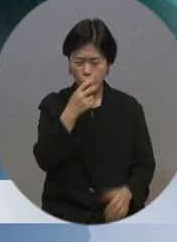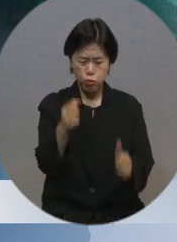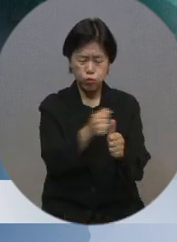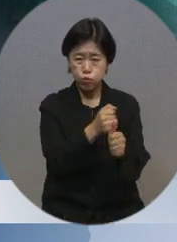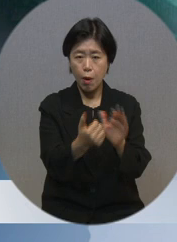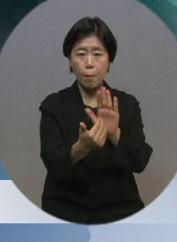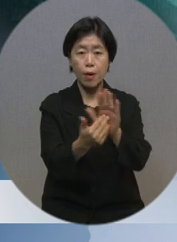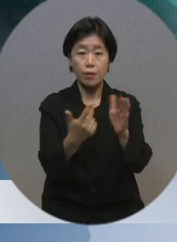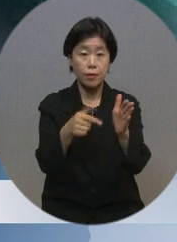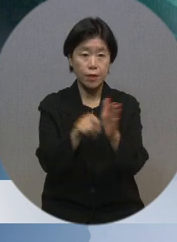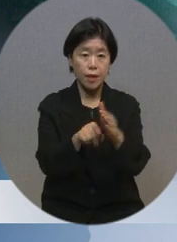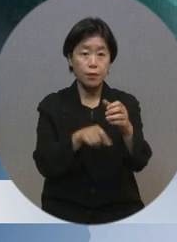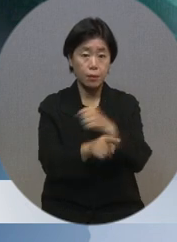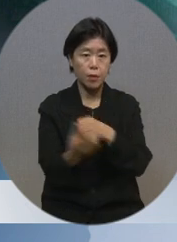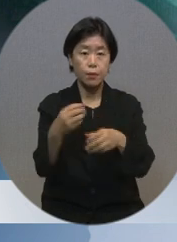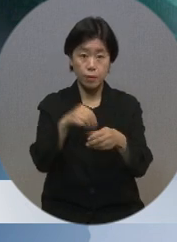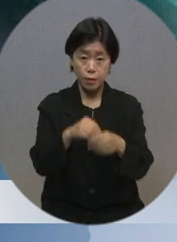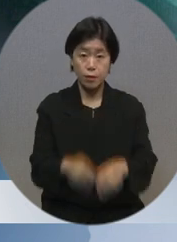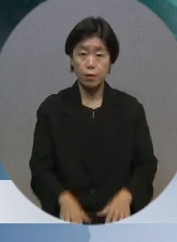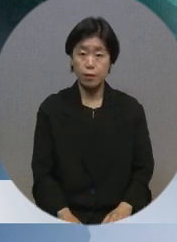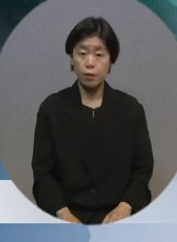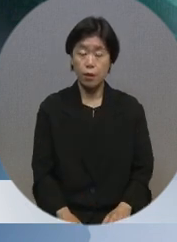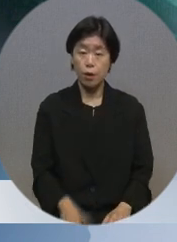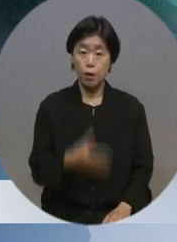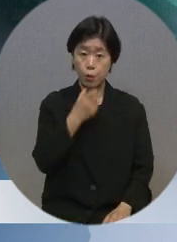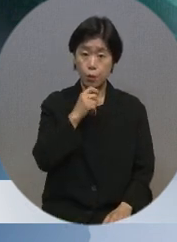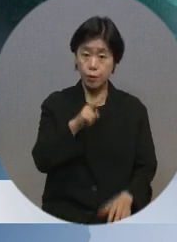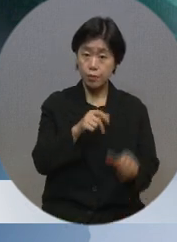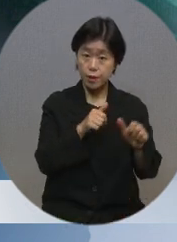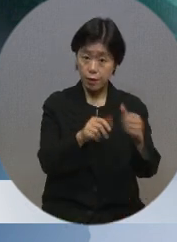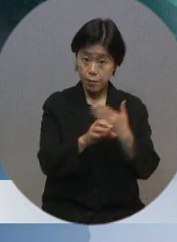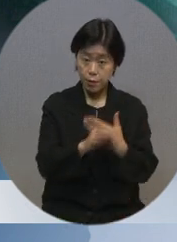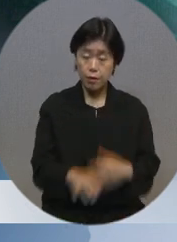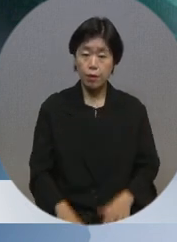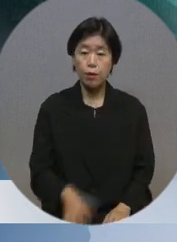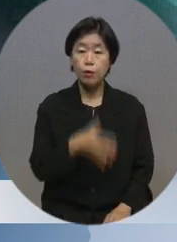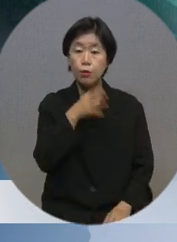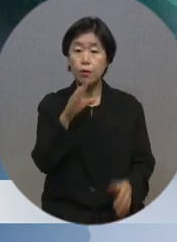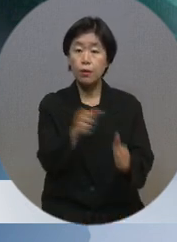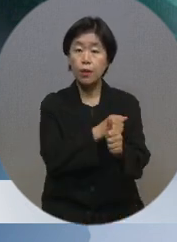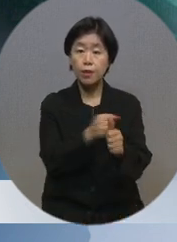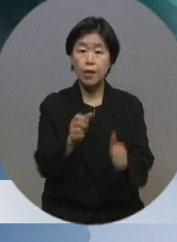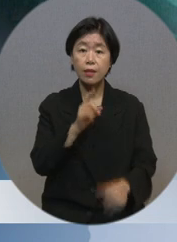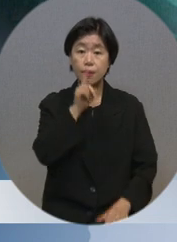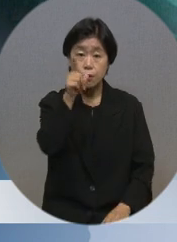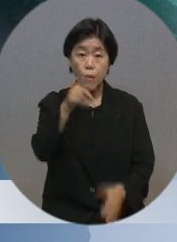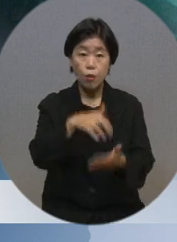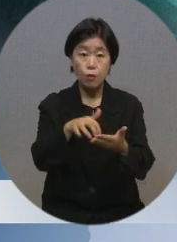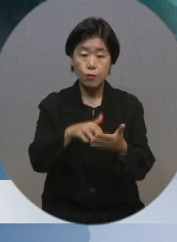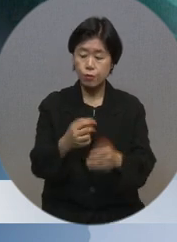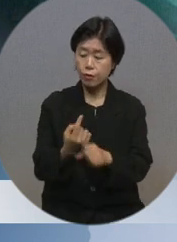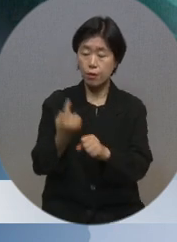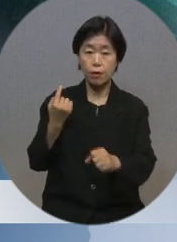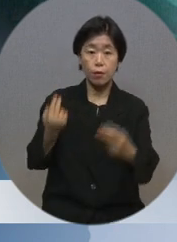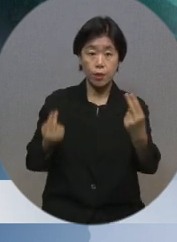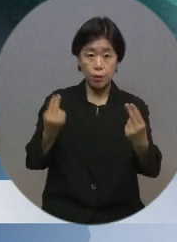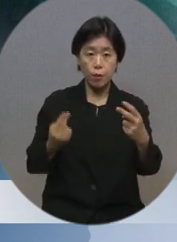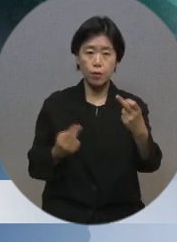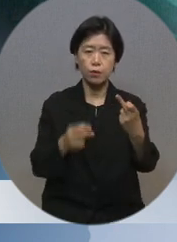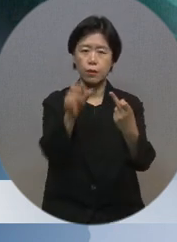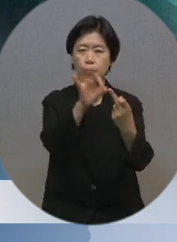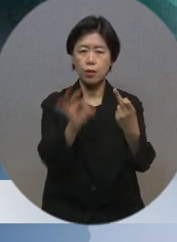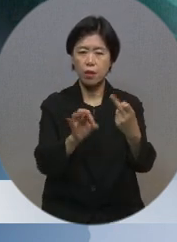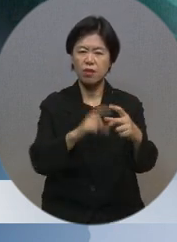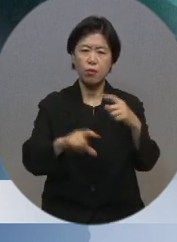예방하기 위한 의미를 지니고 있는데요. 보건복지부에 따르면 노인학대 신고 건수가 전년보다 12%